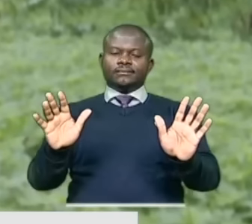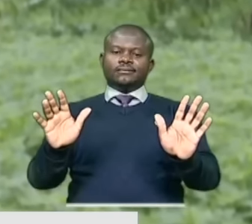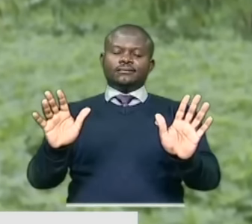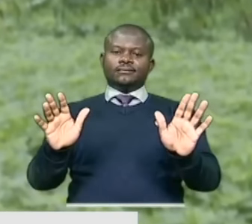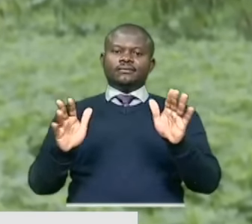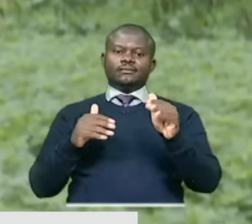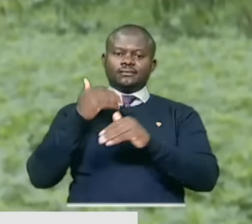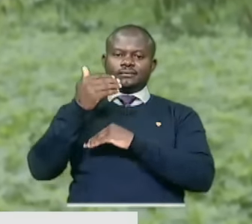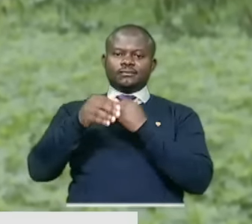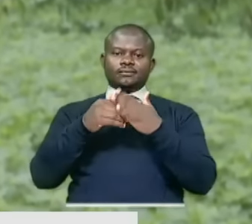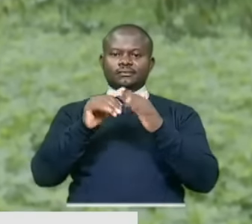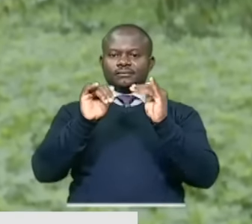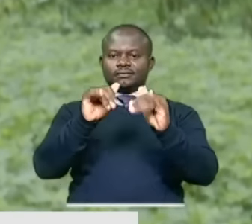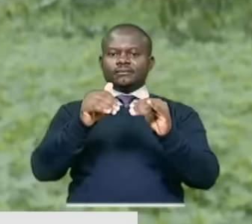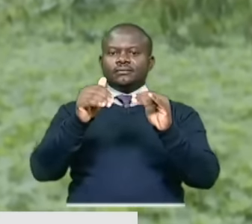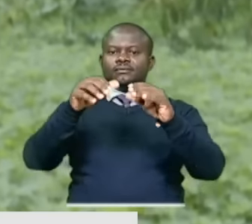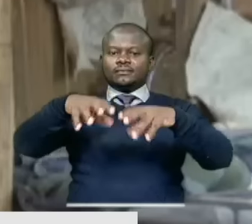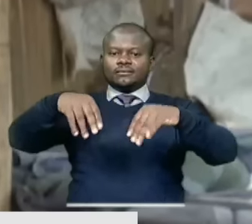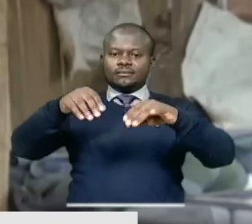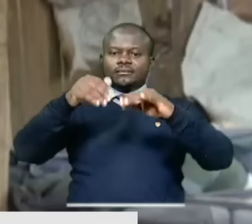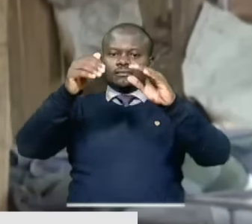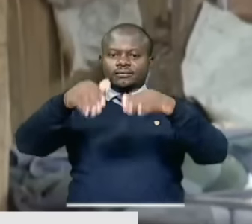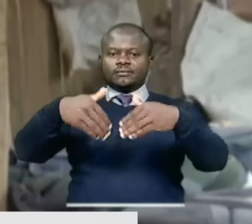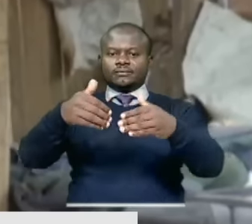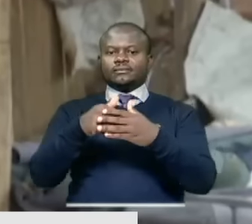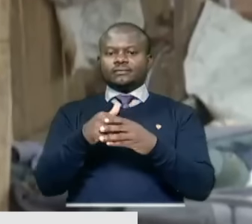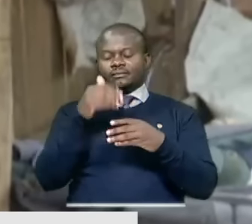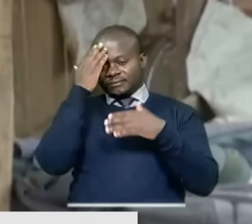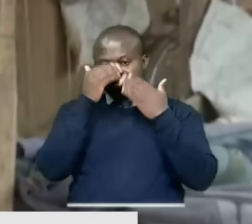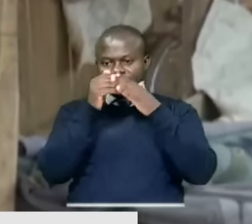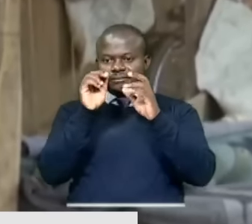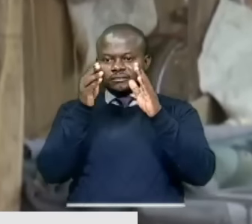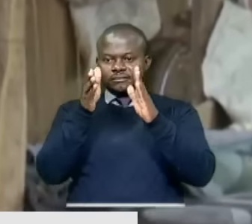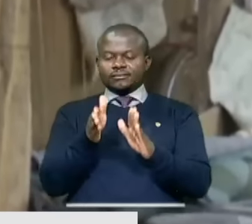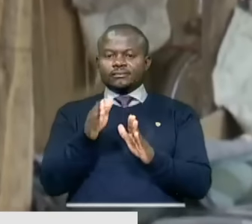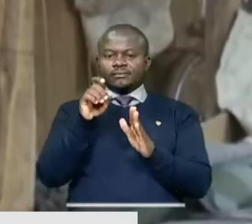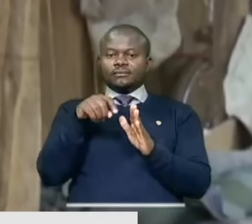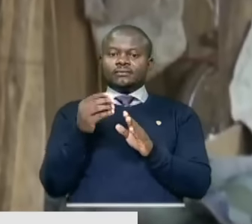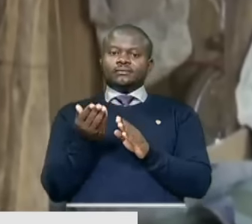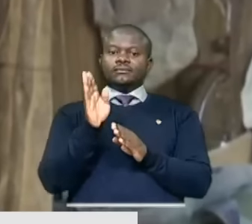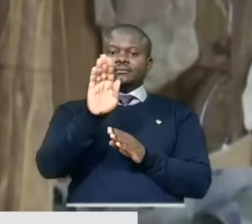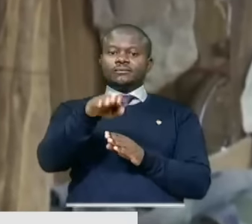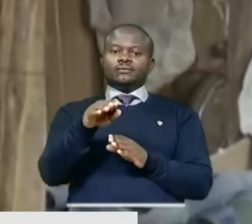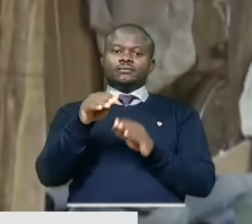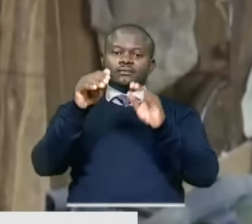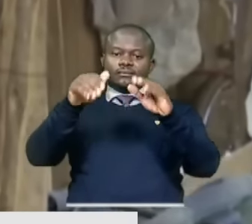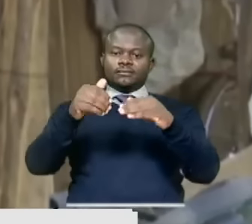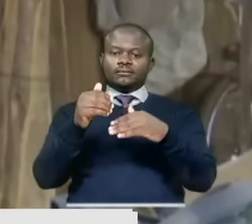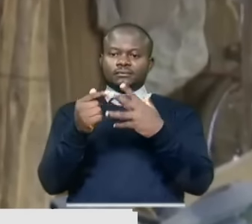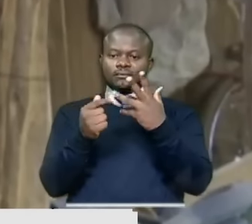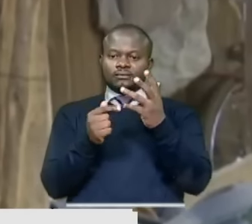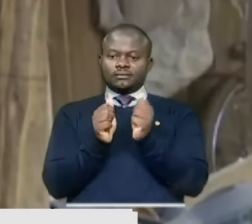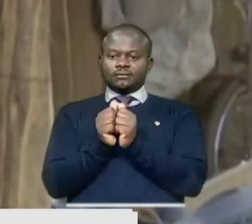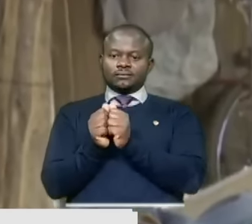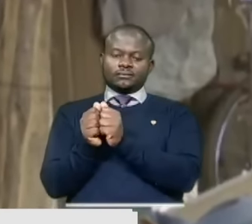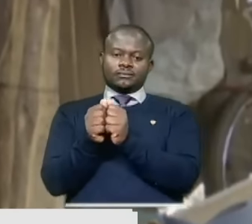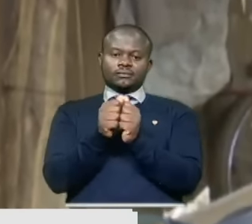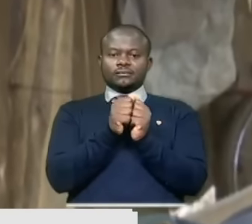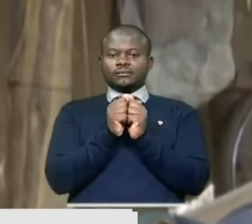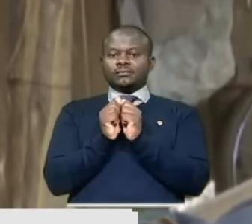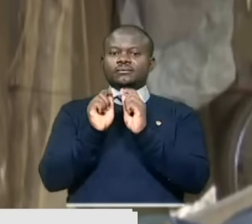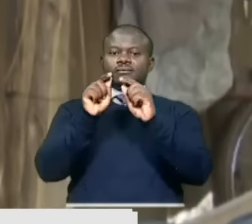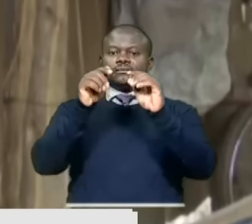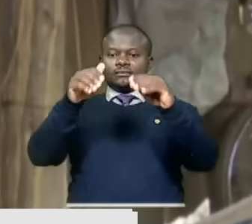itungo nkarisigira ubwatsi nkaza mu kazi k'ubuhinzi kuko hari umuntu ufite gusubira yakaba yatera n'intabire akajya gutera